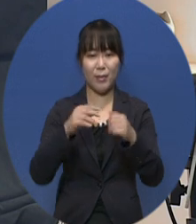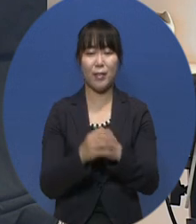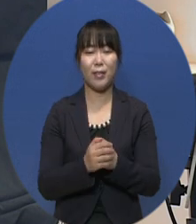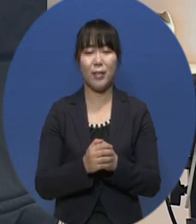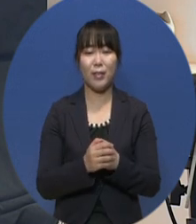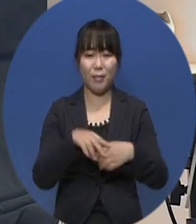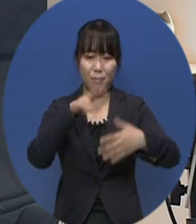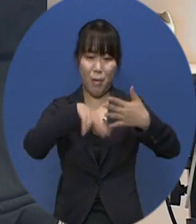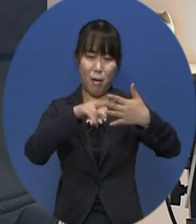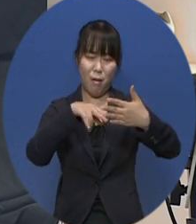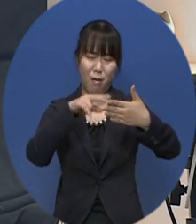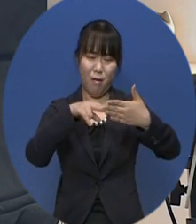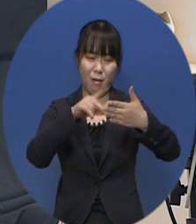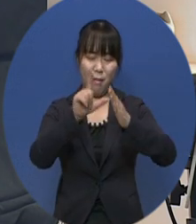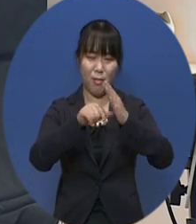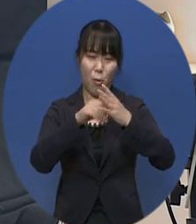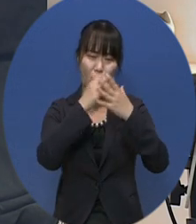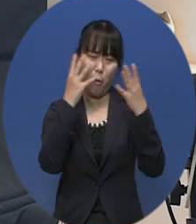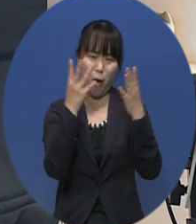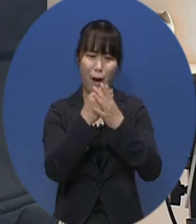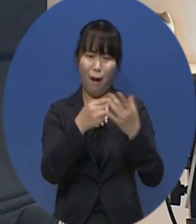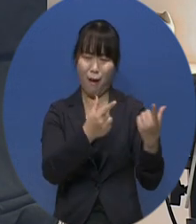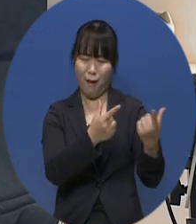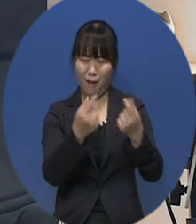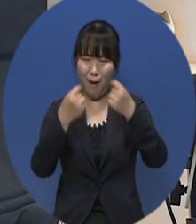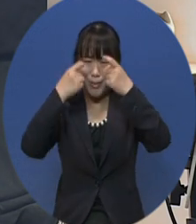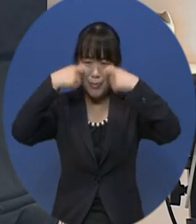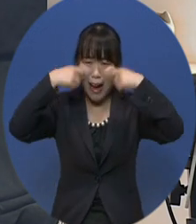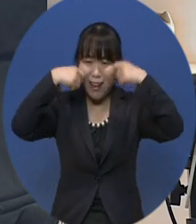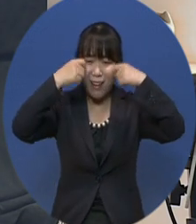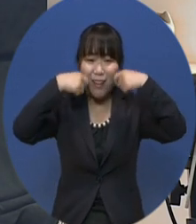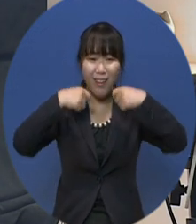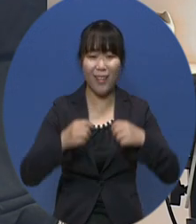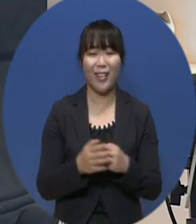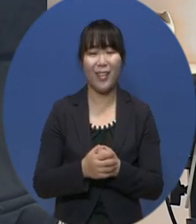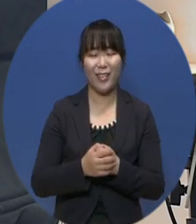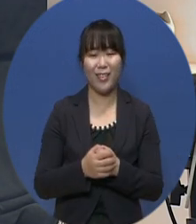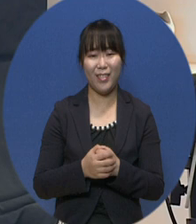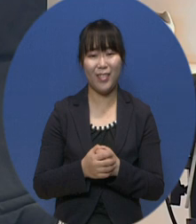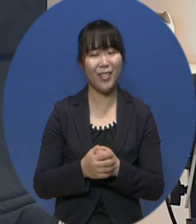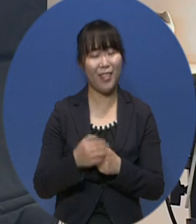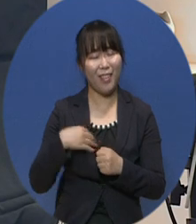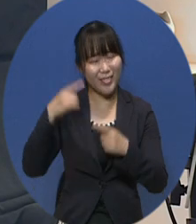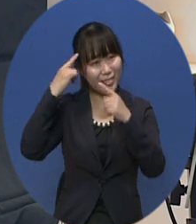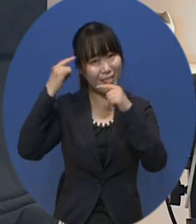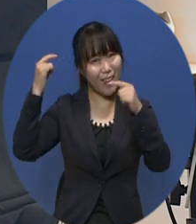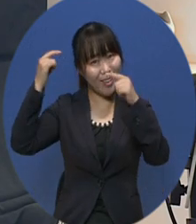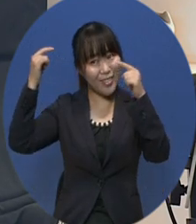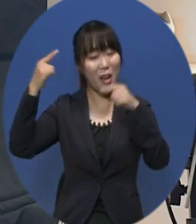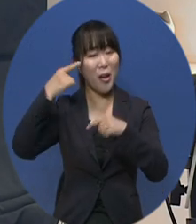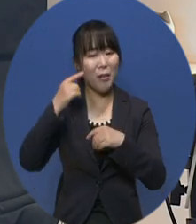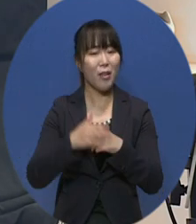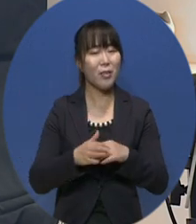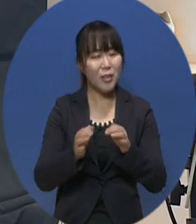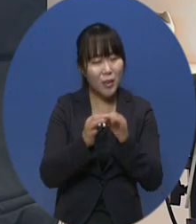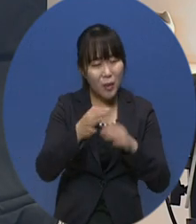나와가지고 읽으면서 완전히 다 눈물바다가 되는 겁니다. 다 그래서 그동안 이제 상상이 되네요. 네, 그 힘들었던 거, 속상했던 것,